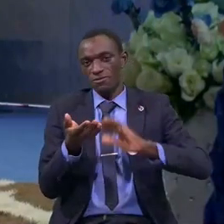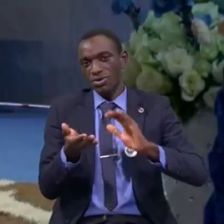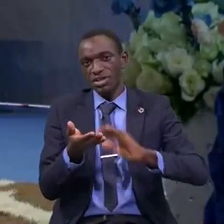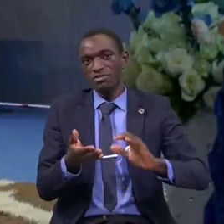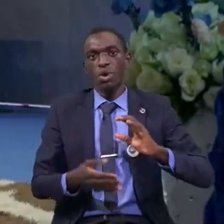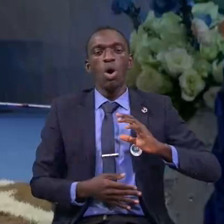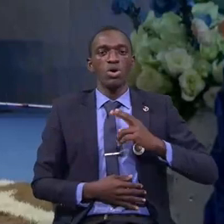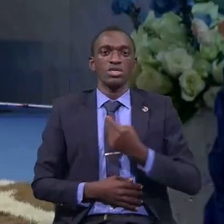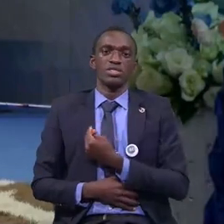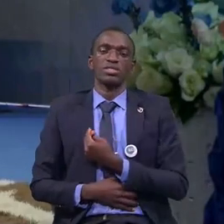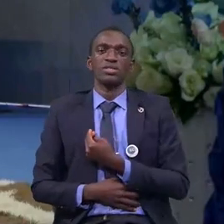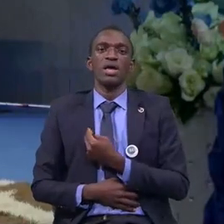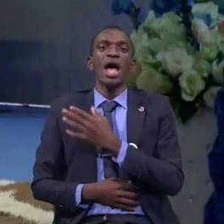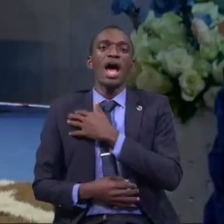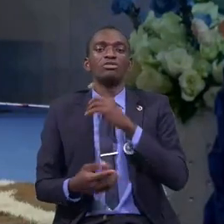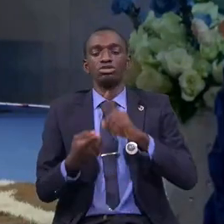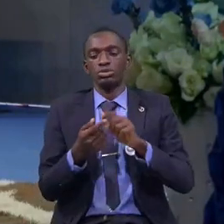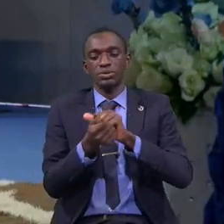pour nous pardonner